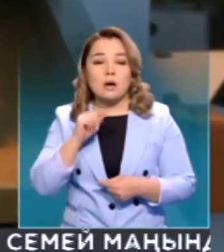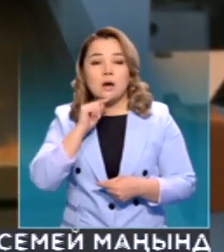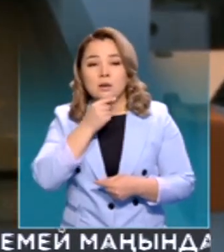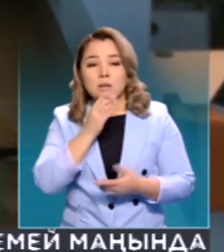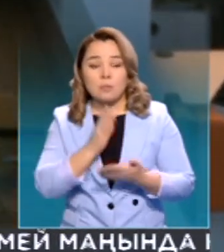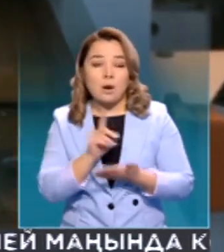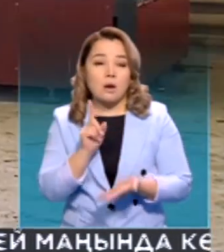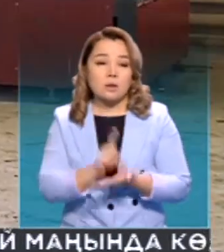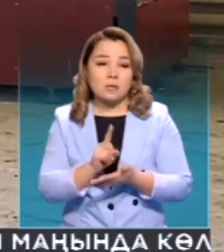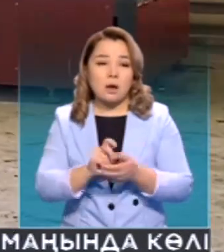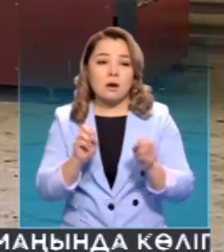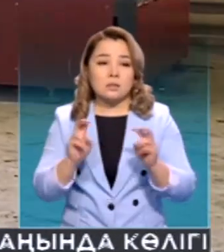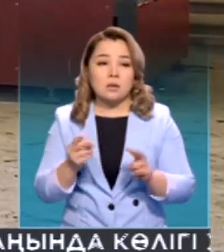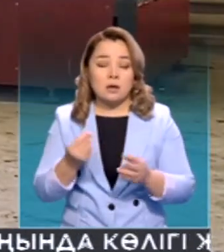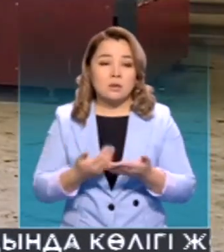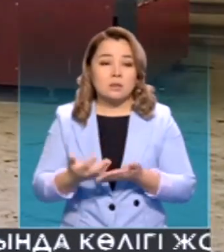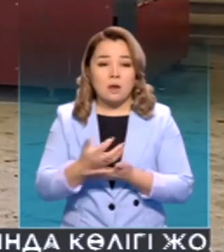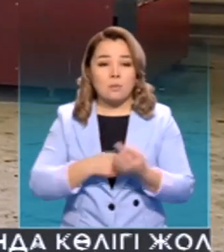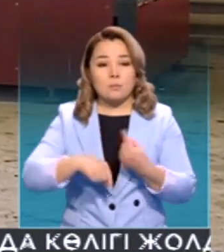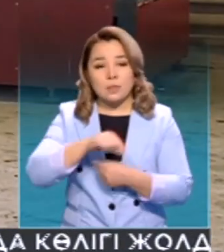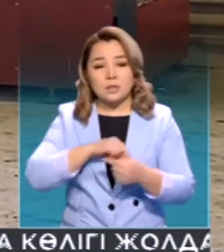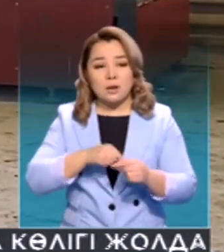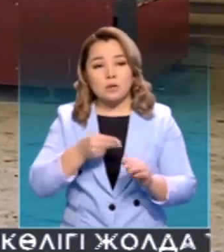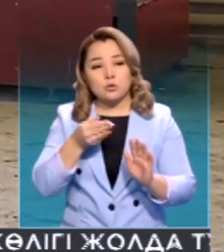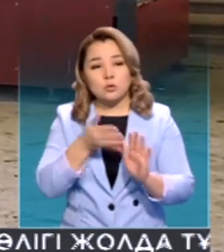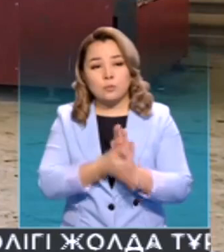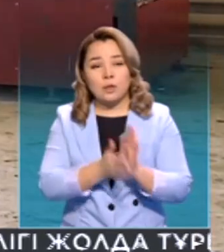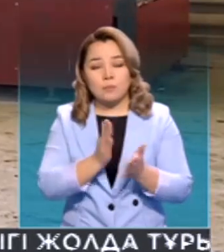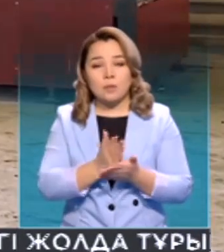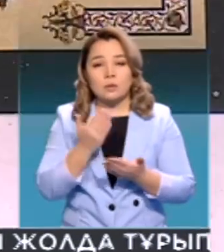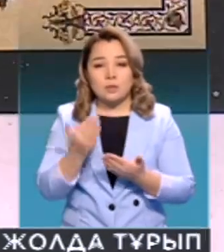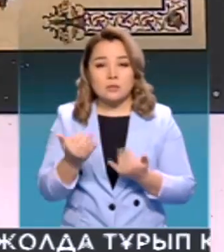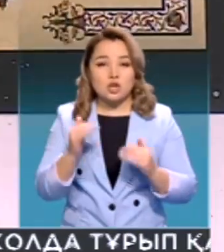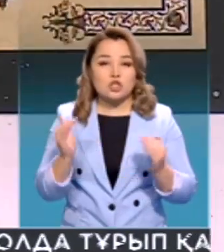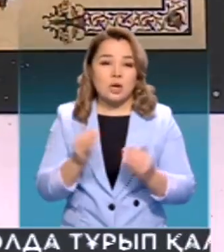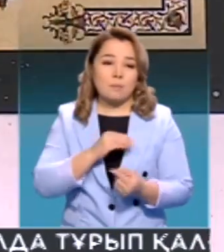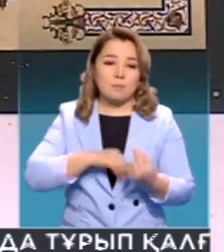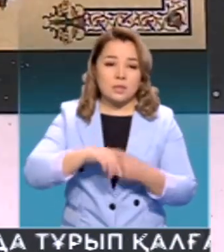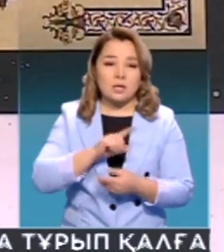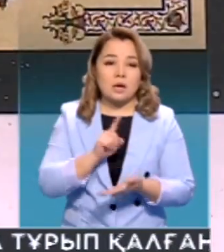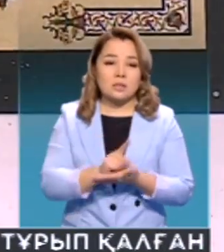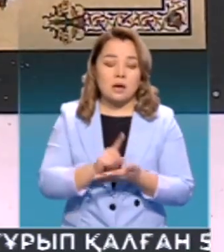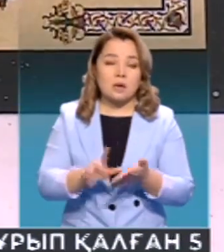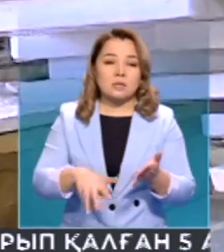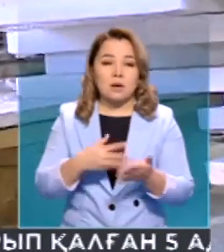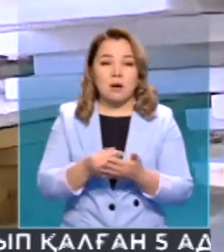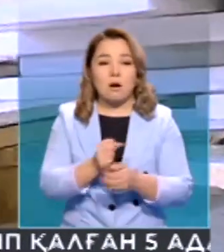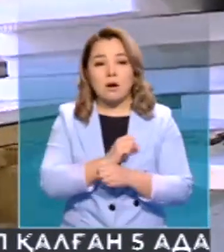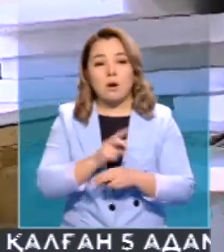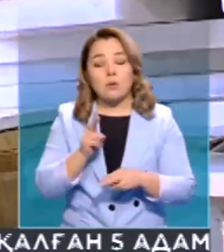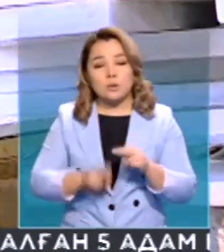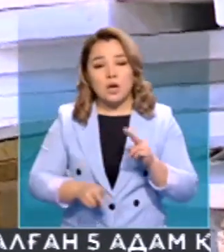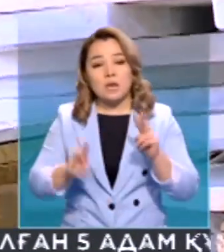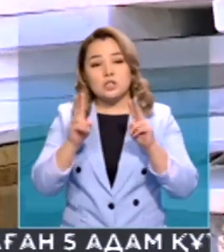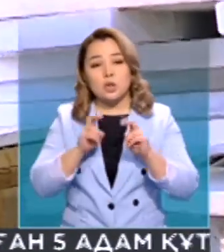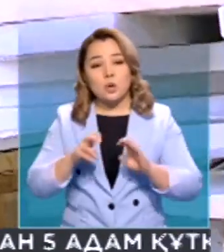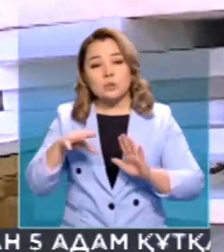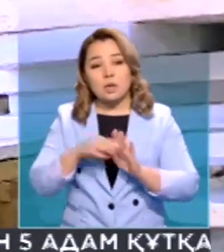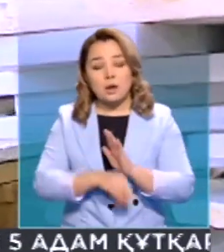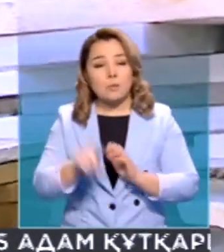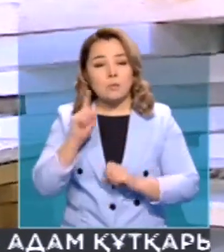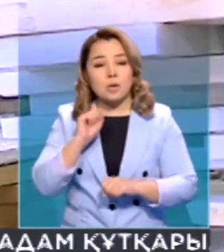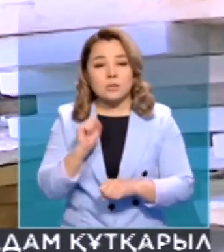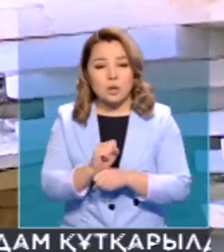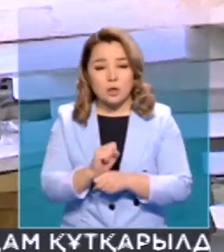үнемдеп, салыққа арналған ақшаны бизнесін дамытуға жұмсады. Айта кетейік, шағын бизнеске салықтық каникул аяқталғанымен тексеруге енгізілген